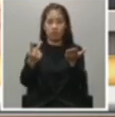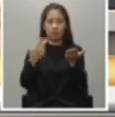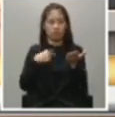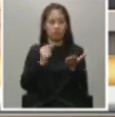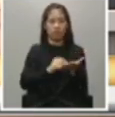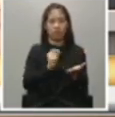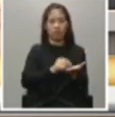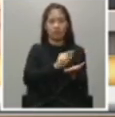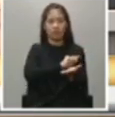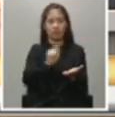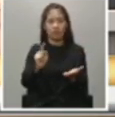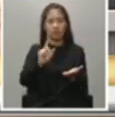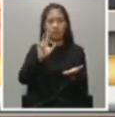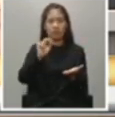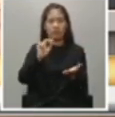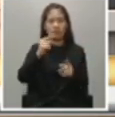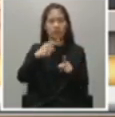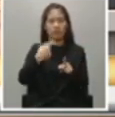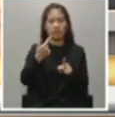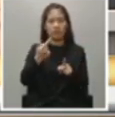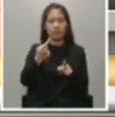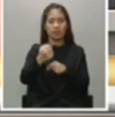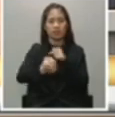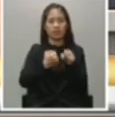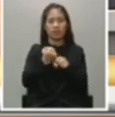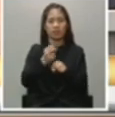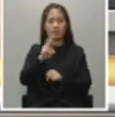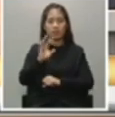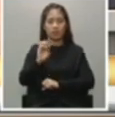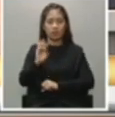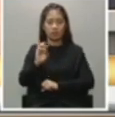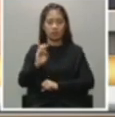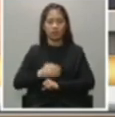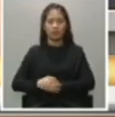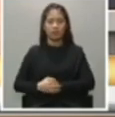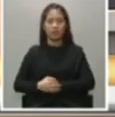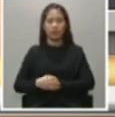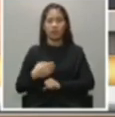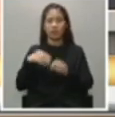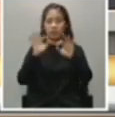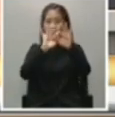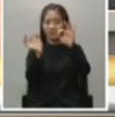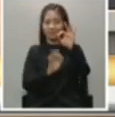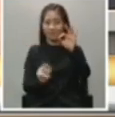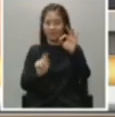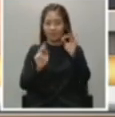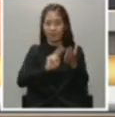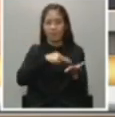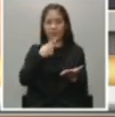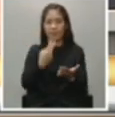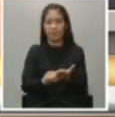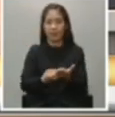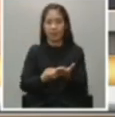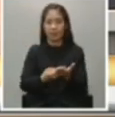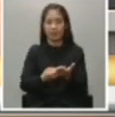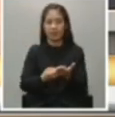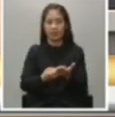ที่30พฤศจิกายน2560ถ้อยคำที่แปลเป็นภาษาอังกฤ